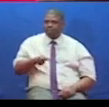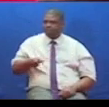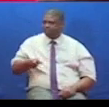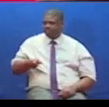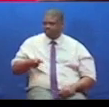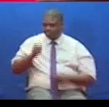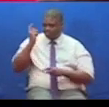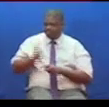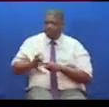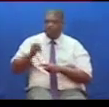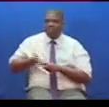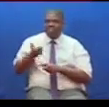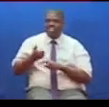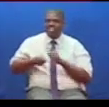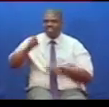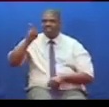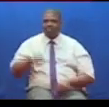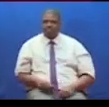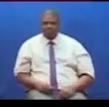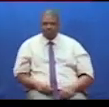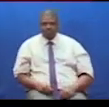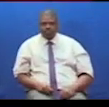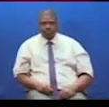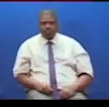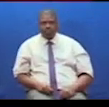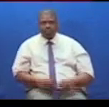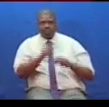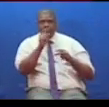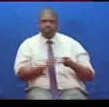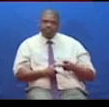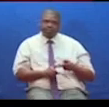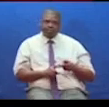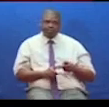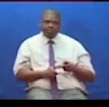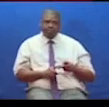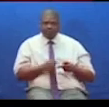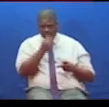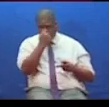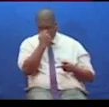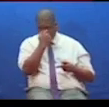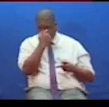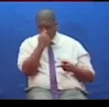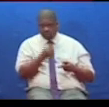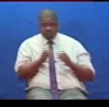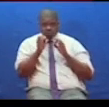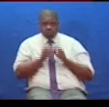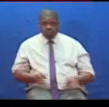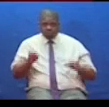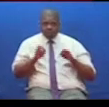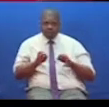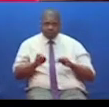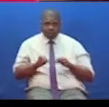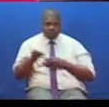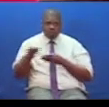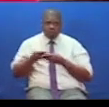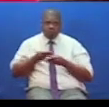Msoma vijijini. Kwa hiyo kinachofuata ni namna ya kuboresha au kudumisha